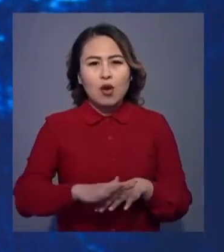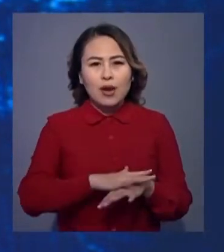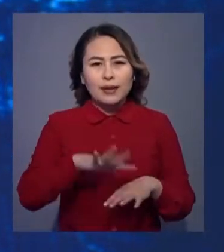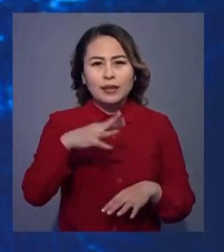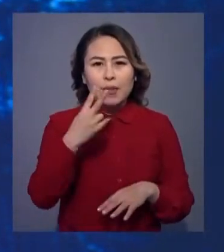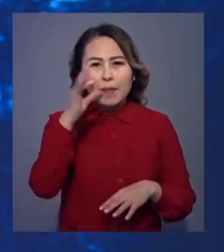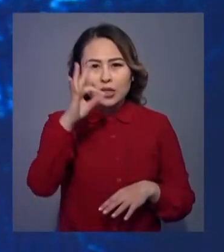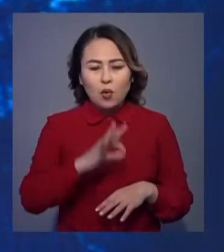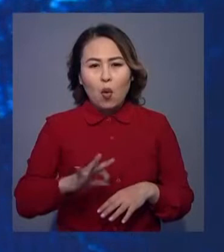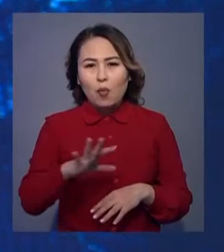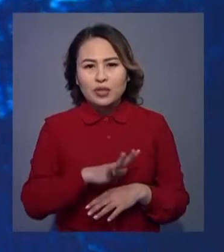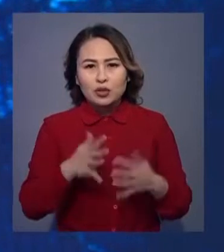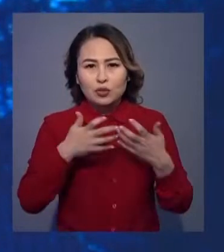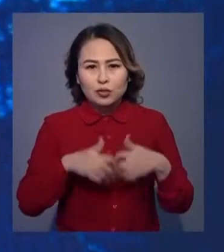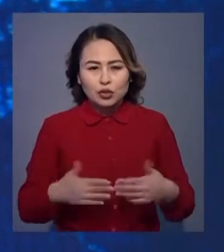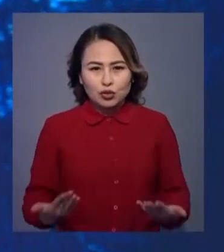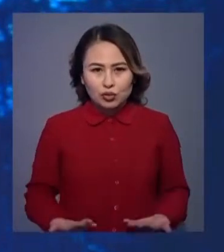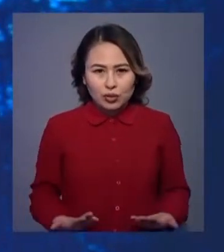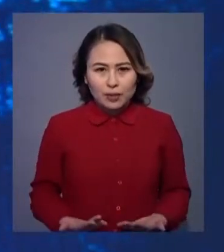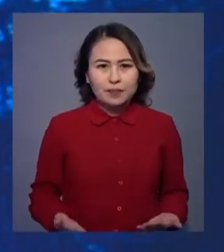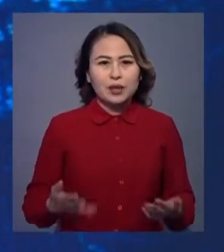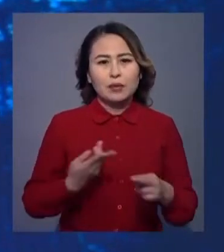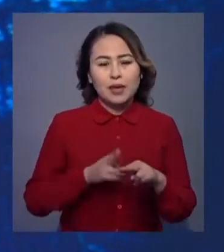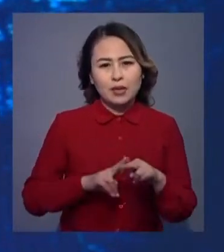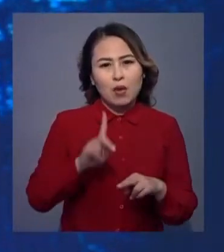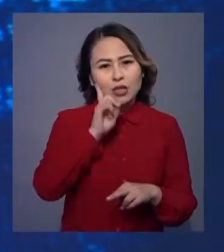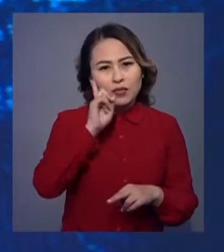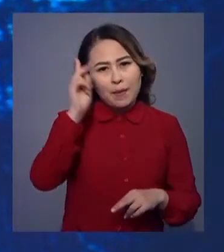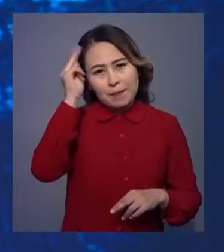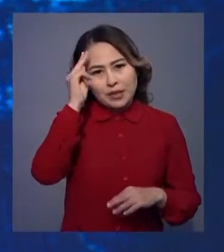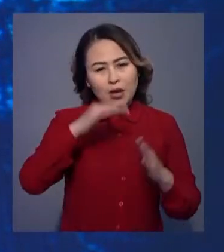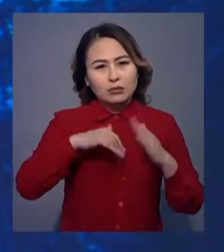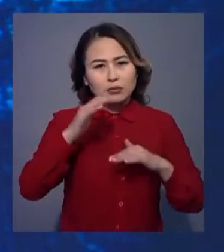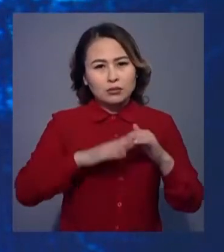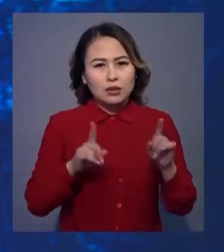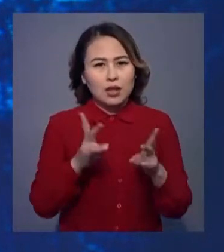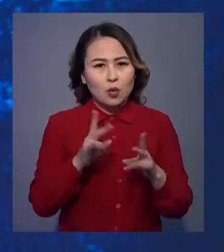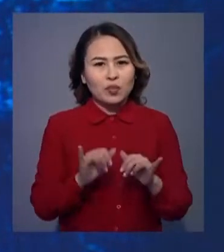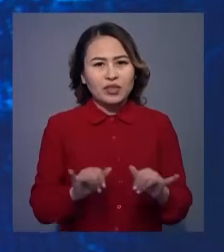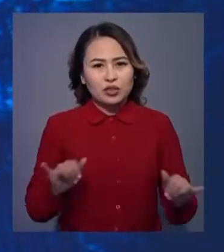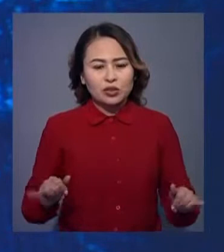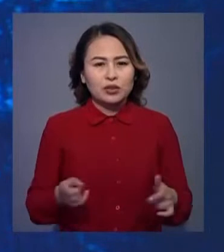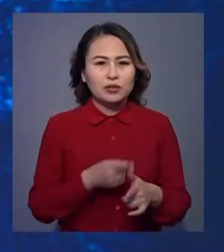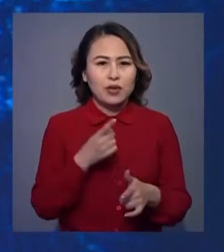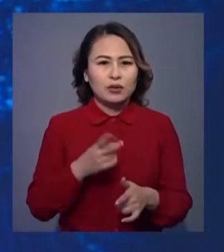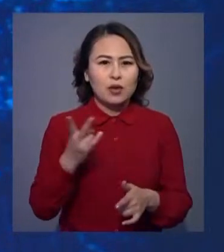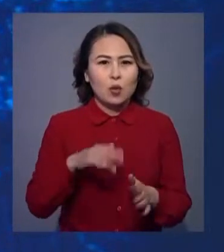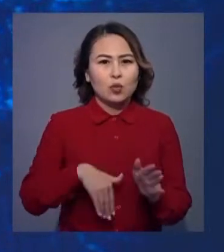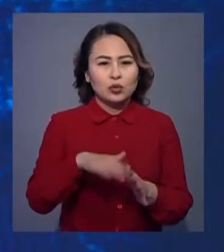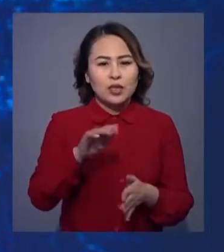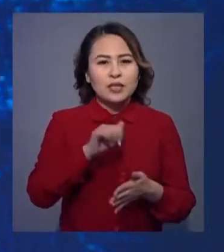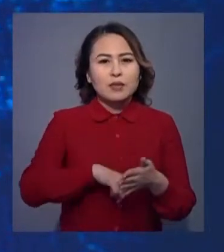халықтың 42% облыстарда тұрады. Сондықтан жастардың білімі мен тәжірибесін осылай арттыру арқылы биік тұғырға шығар ғана